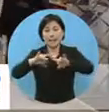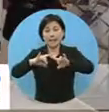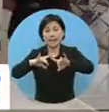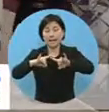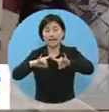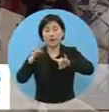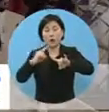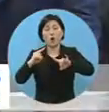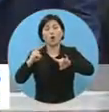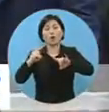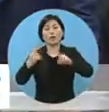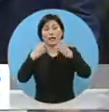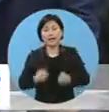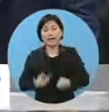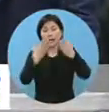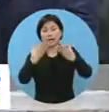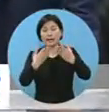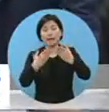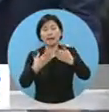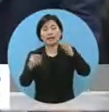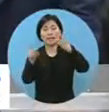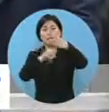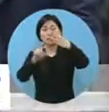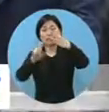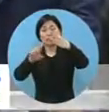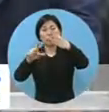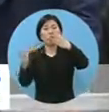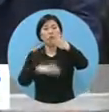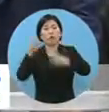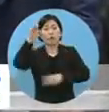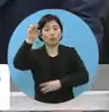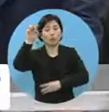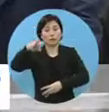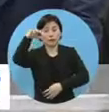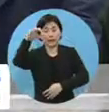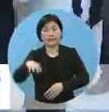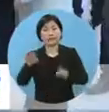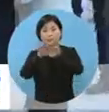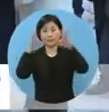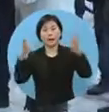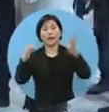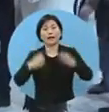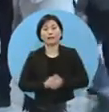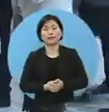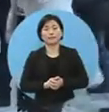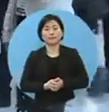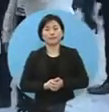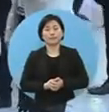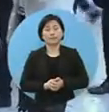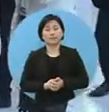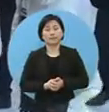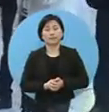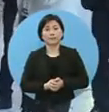신재생에너지 전시회 수입 2017이 15일부터 4일 동안 광주 김대중 컨벤션 센터에서 열렸습니다.